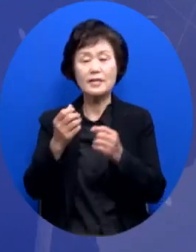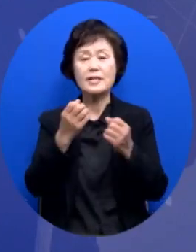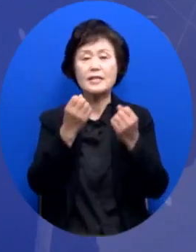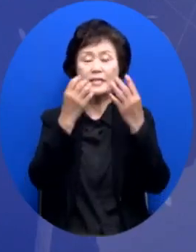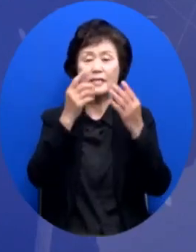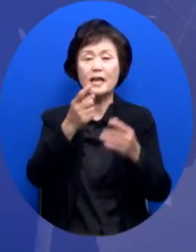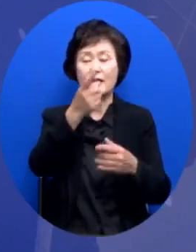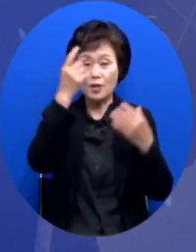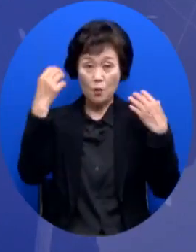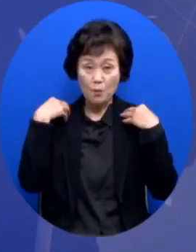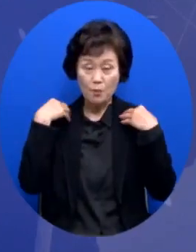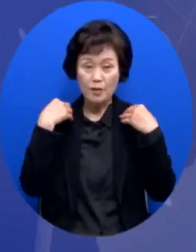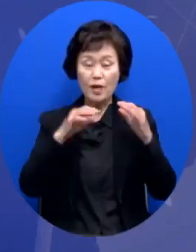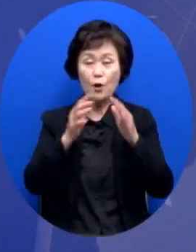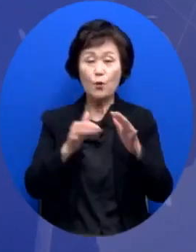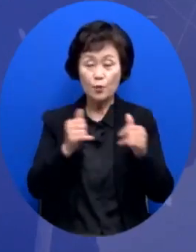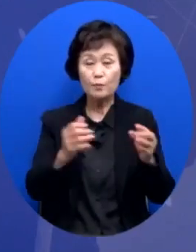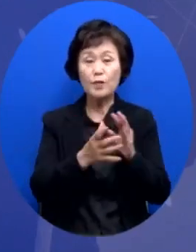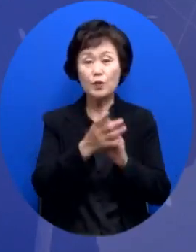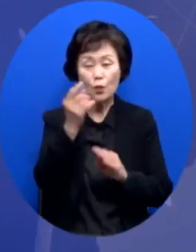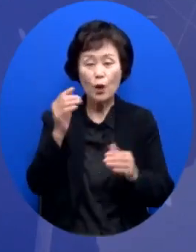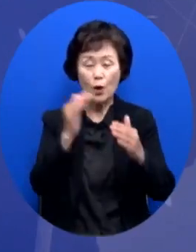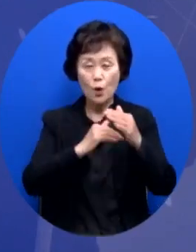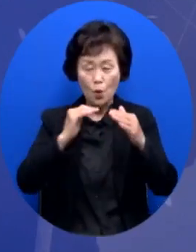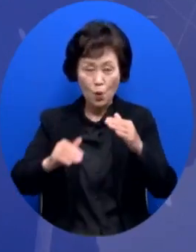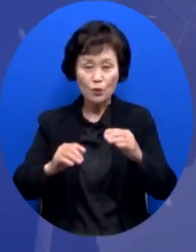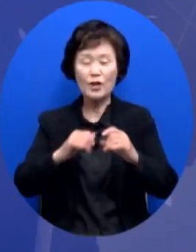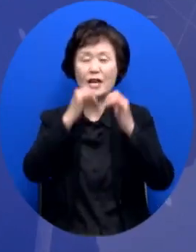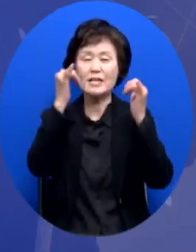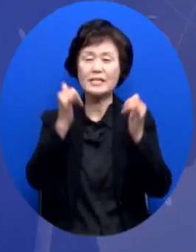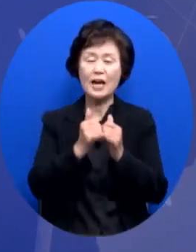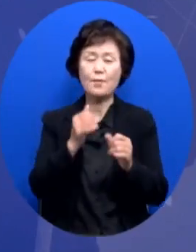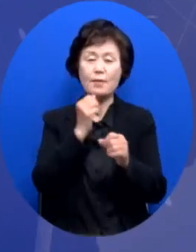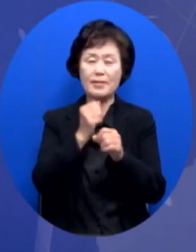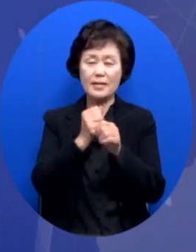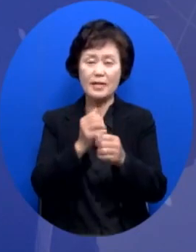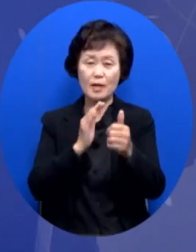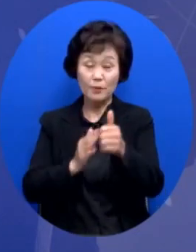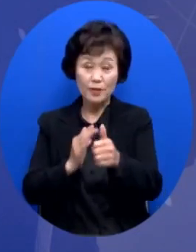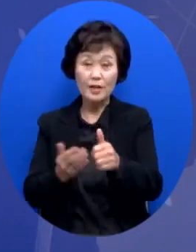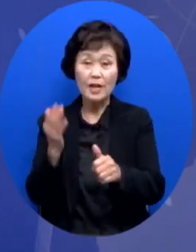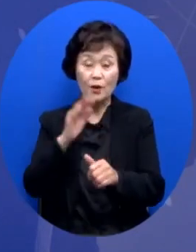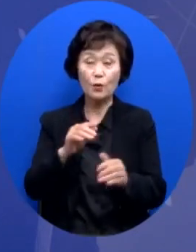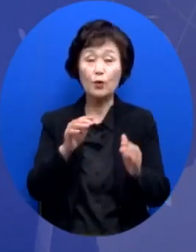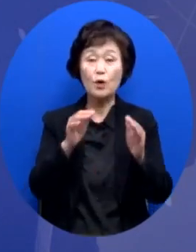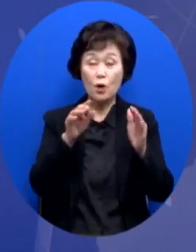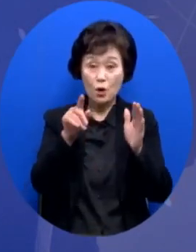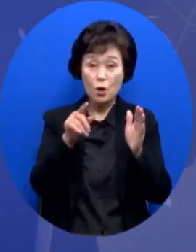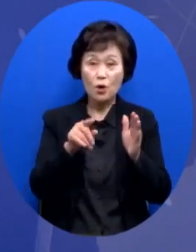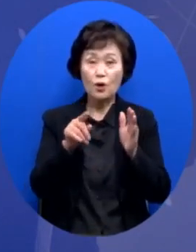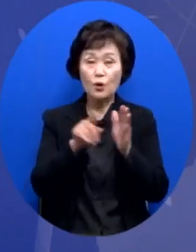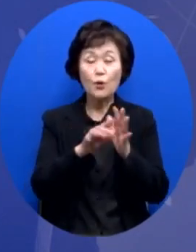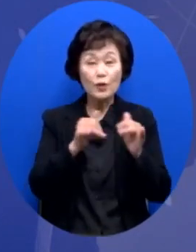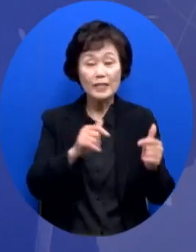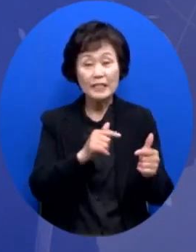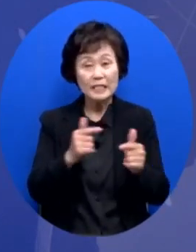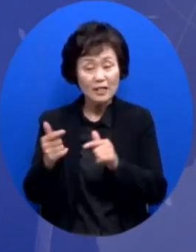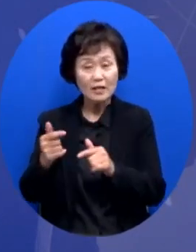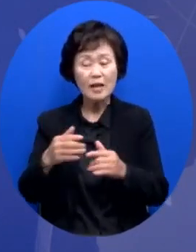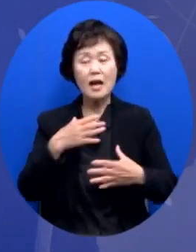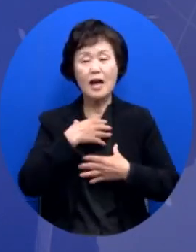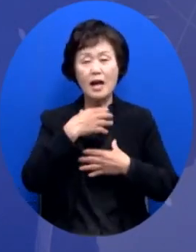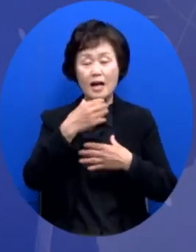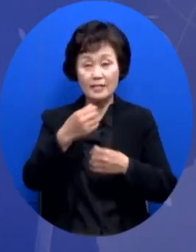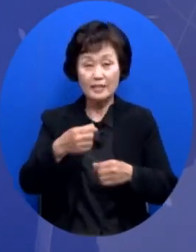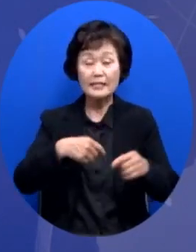국민 통합과 공정한 사회를 만들어달라고 당부했고요. 교인들은 안정적인 부동산 대책 수립과 청년 취업